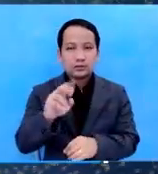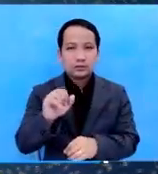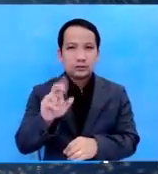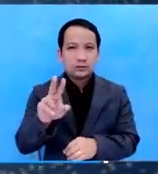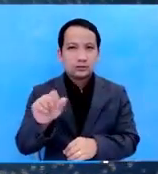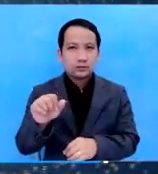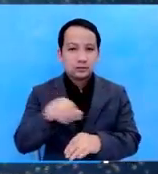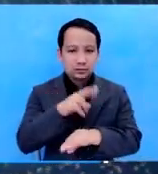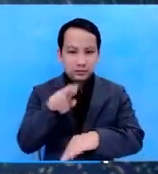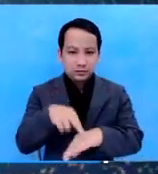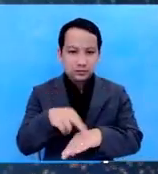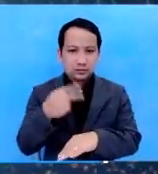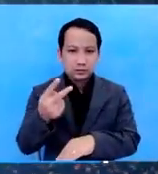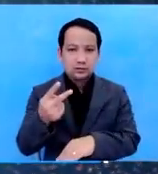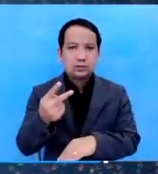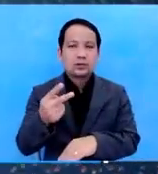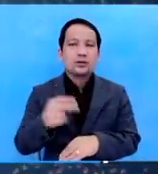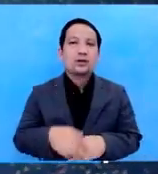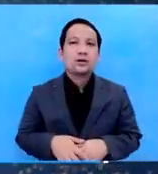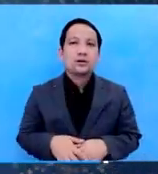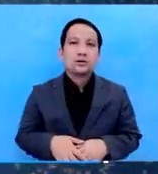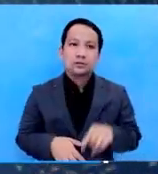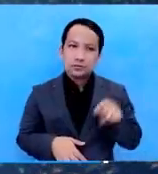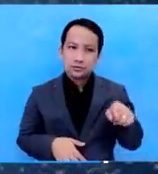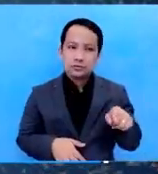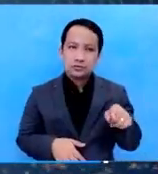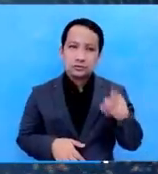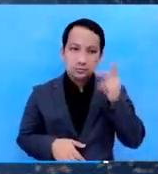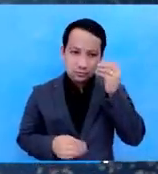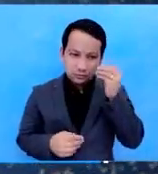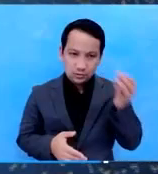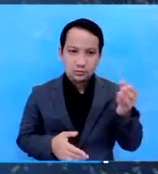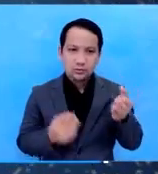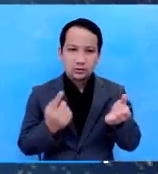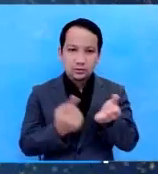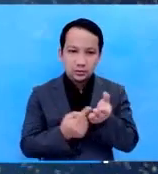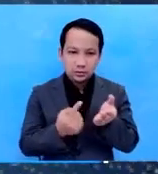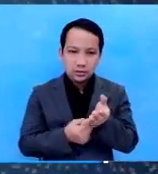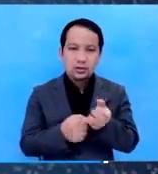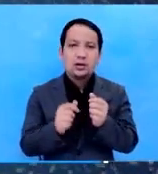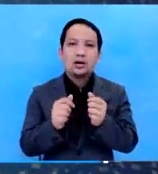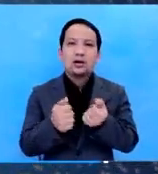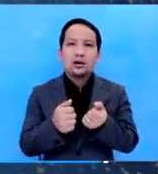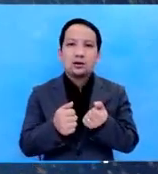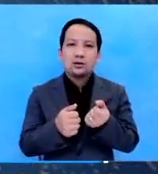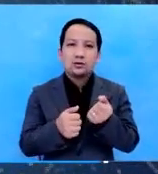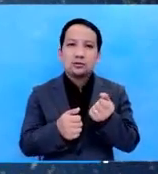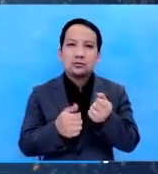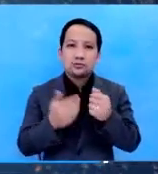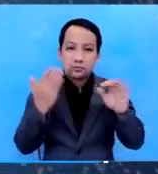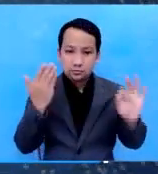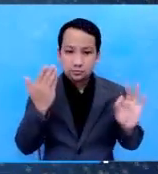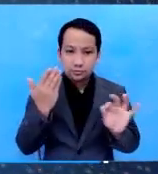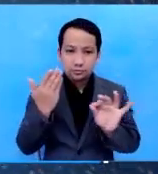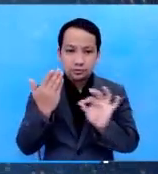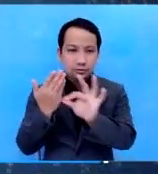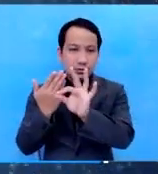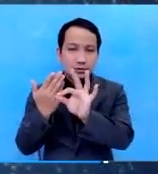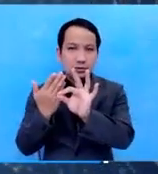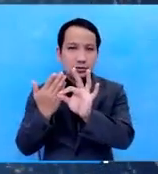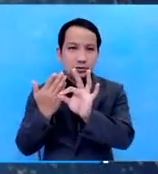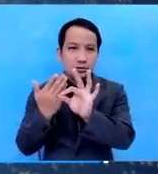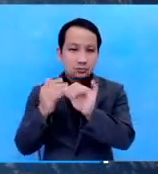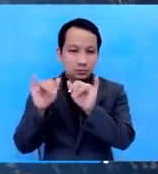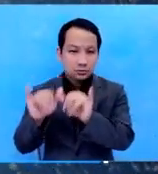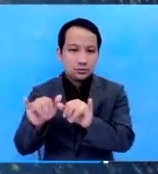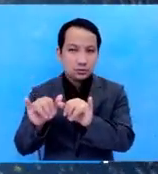2. Doon na pag-uusapan namin kung ang magiging track nito is mananatili